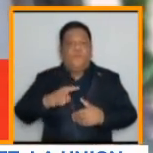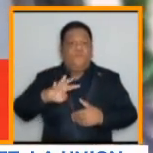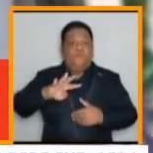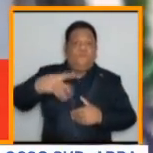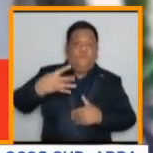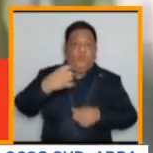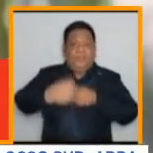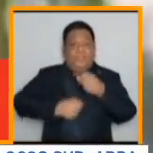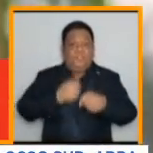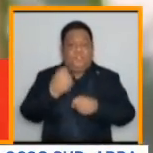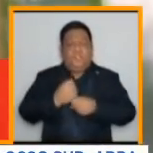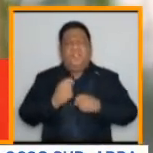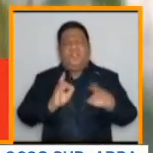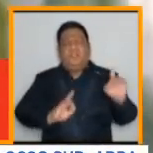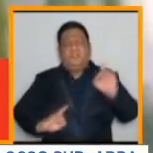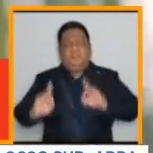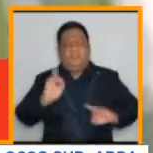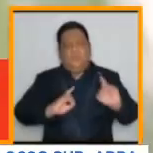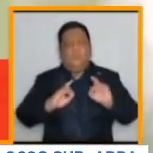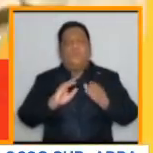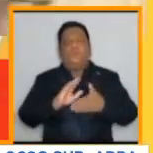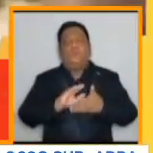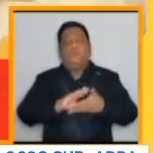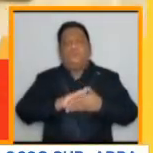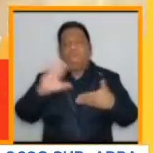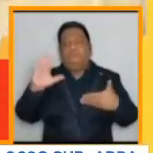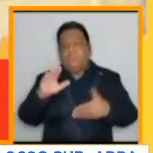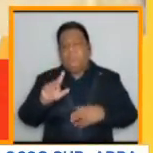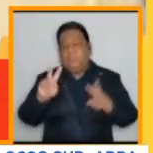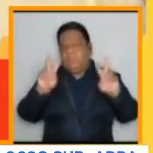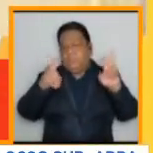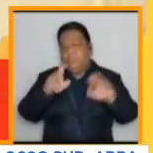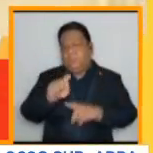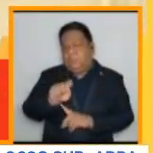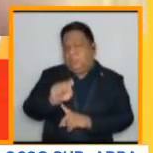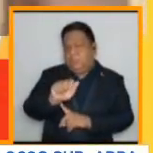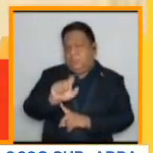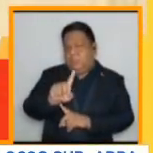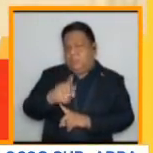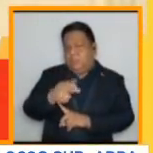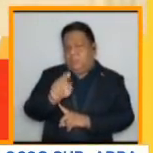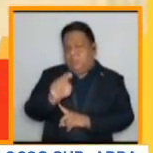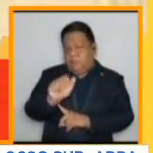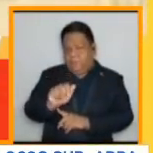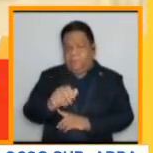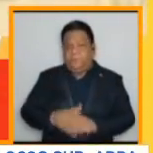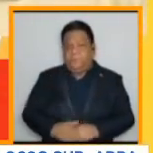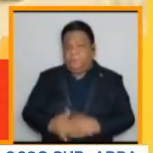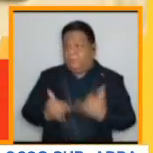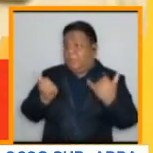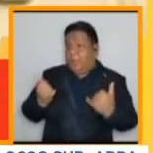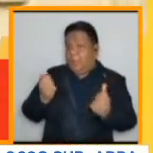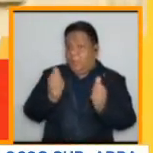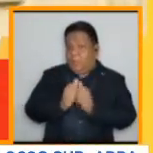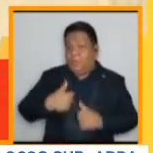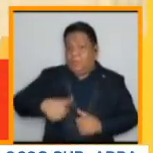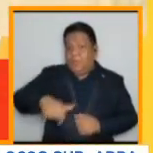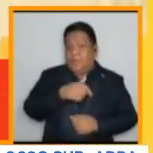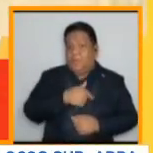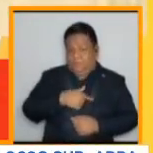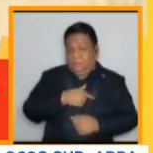anthology show na Tadhana. At ngayon kasama natin siyempre ang nag-iisang primetime